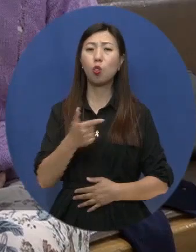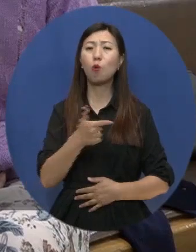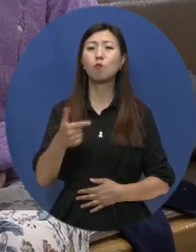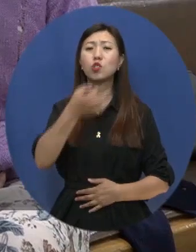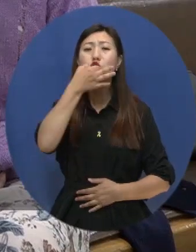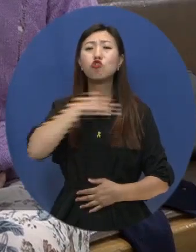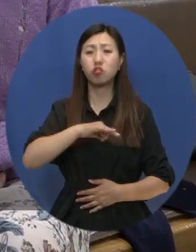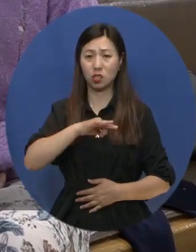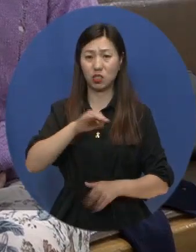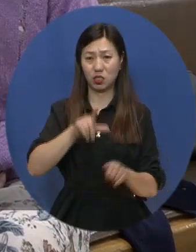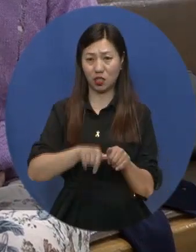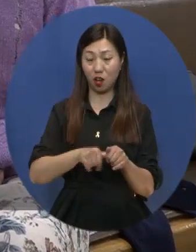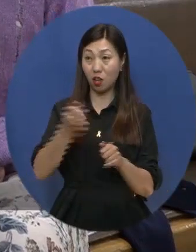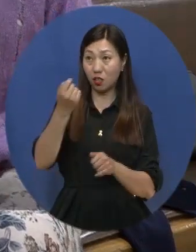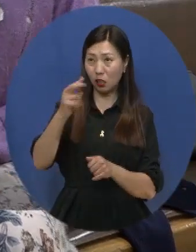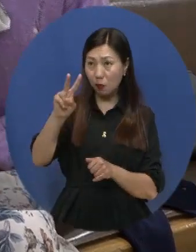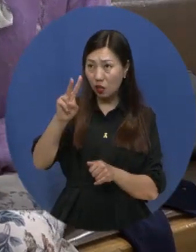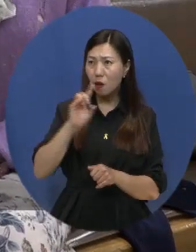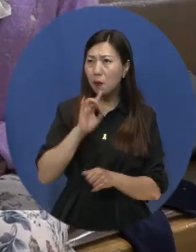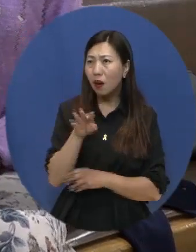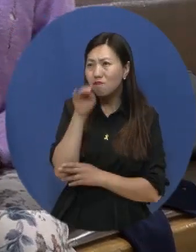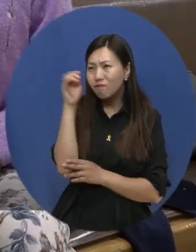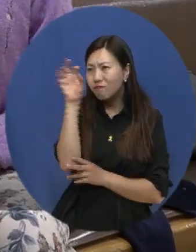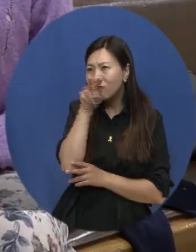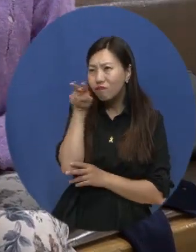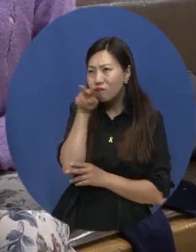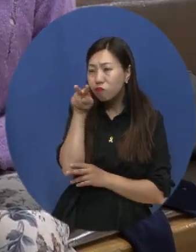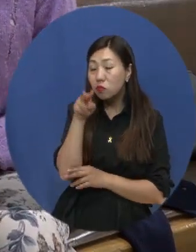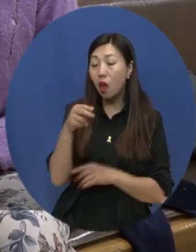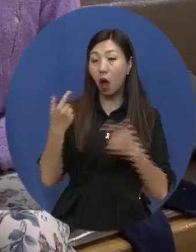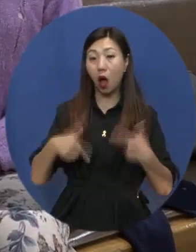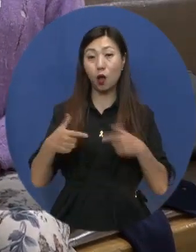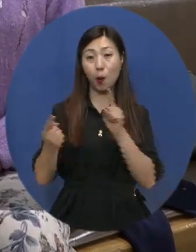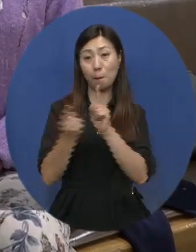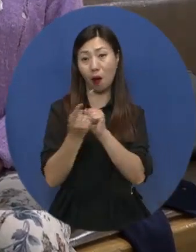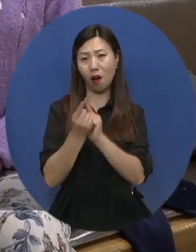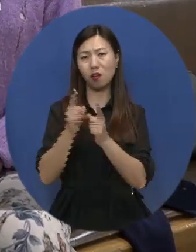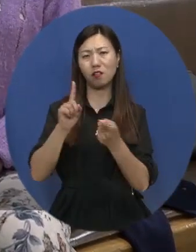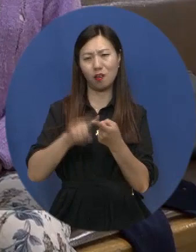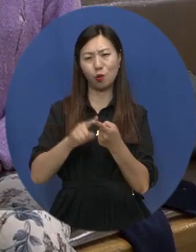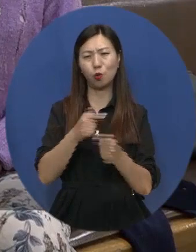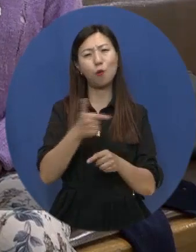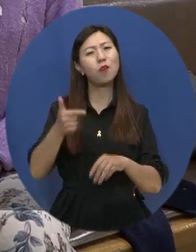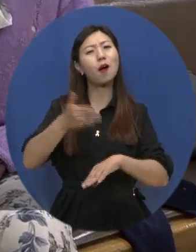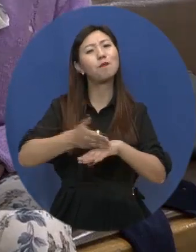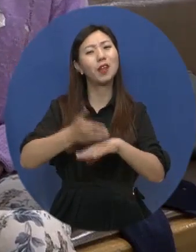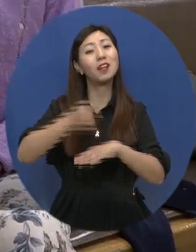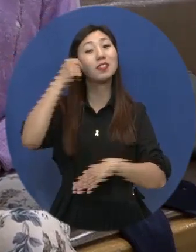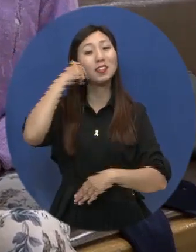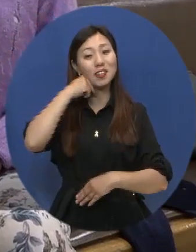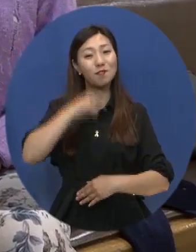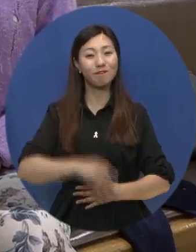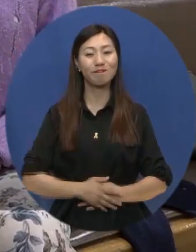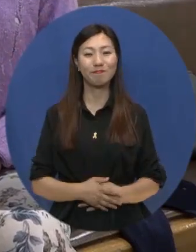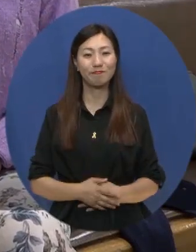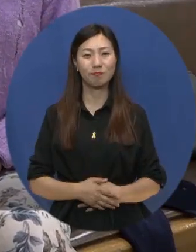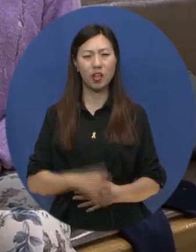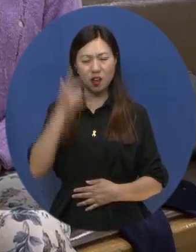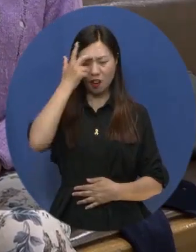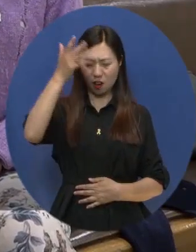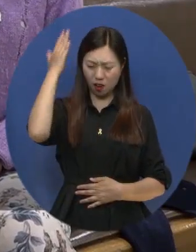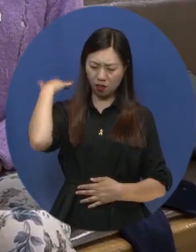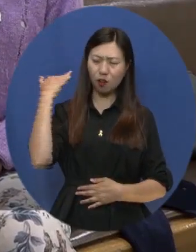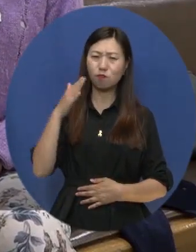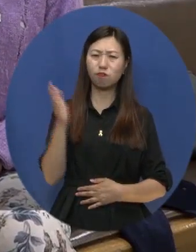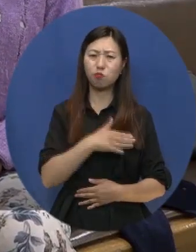네, TV로만 뵙던 분을 이제 실제로 항상 뵐 수 있다는 게 저한테는 항상 감사한 일인 것 같습니다. 옛날부터 존경했던